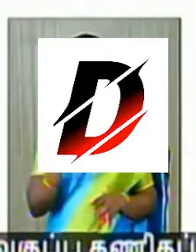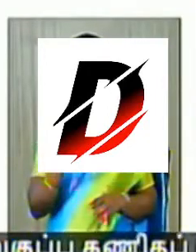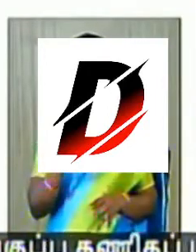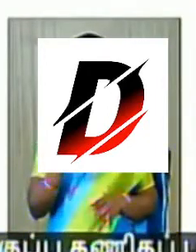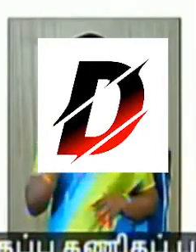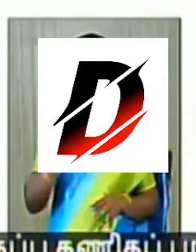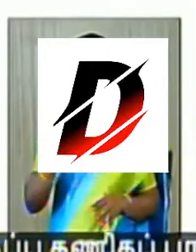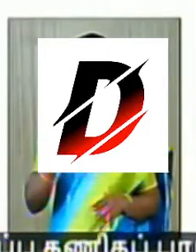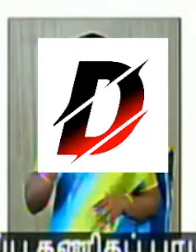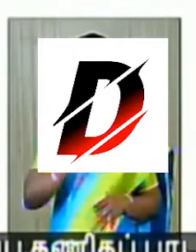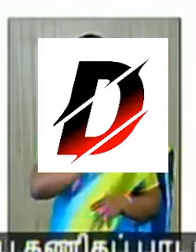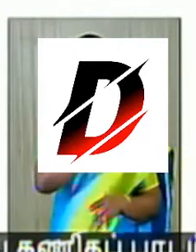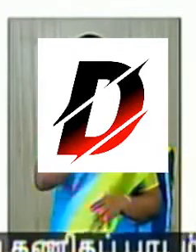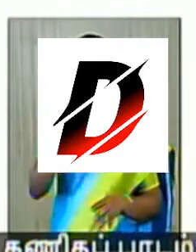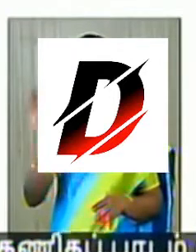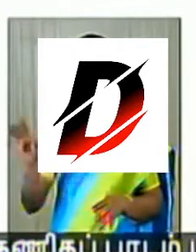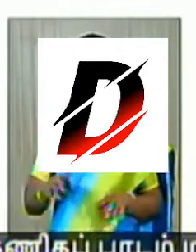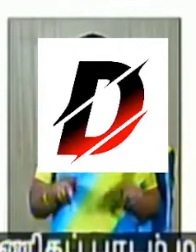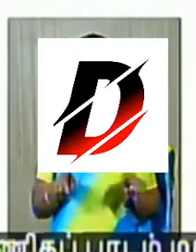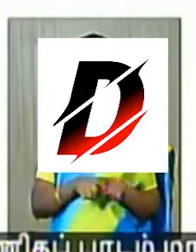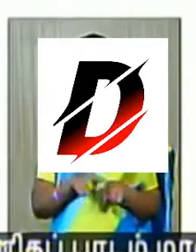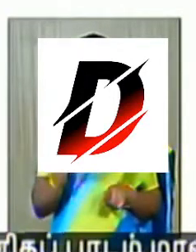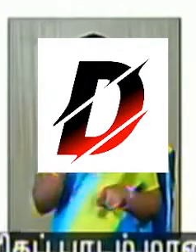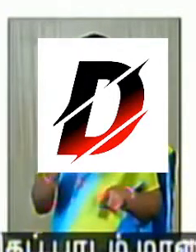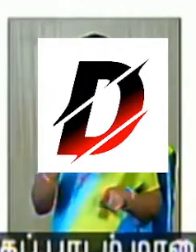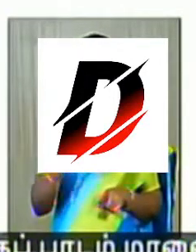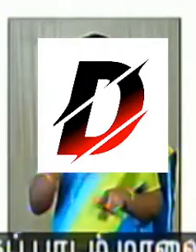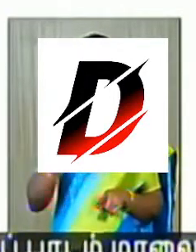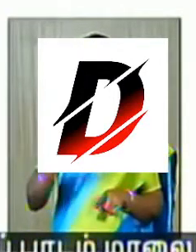உறுப்பு -9 வந்திருக்கு. அப்போ எல்லாமே -9. இப்போ